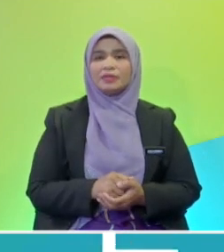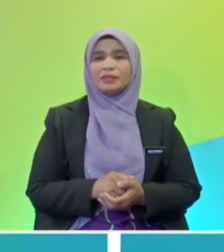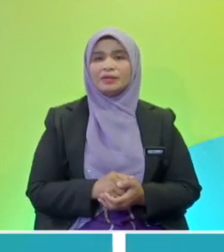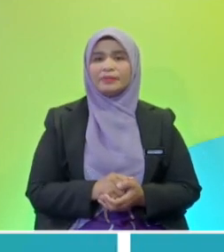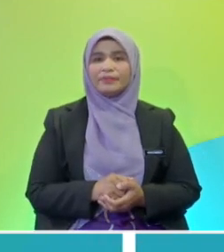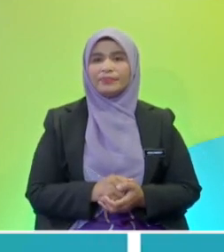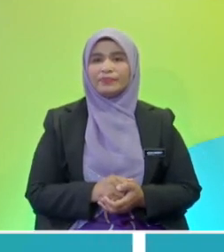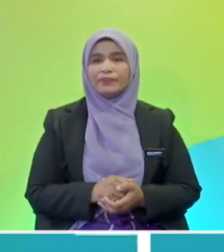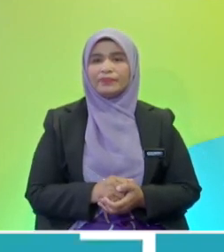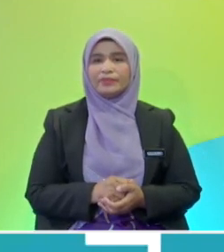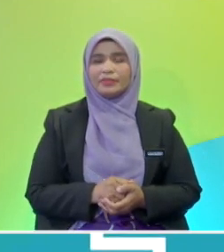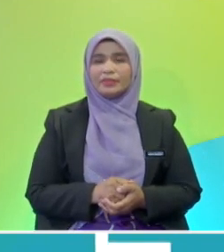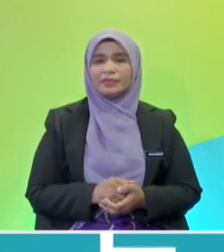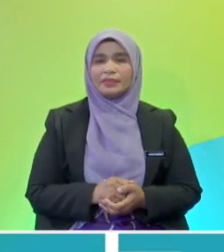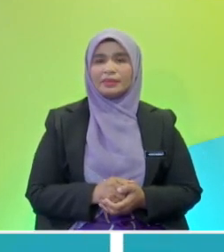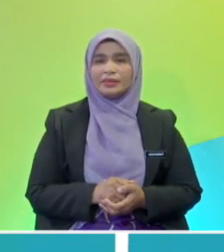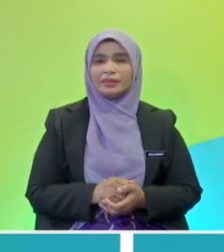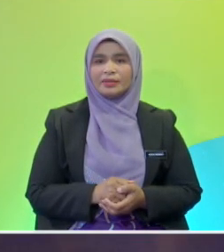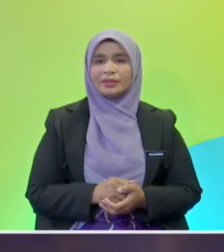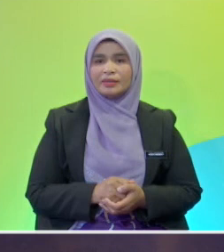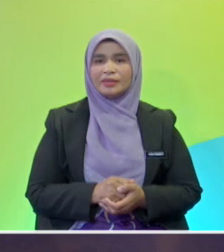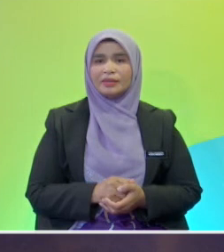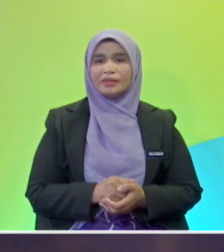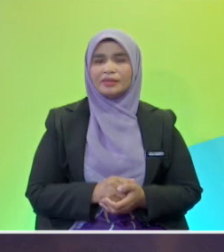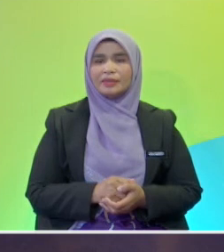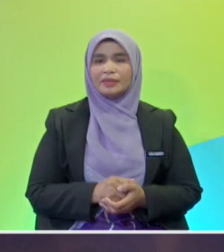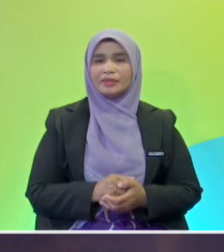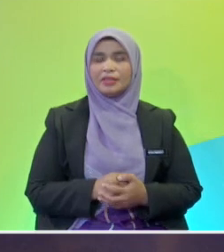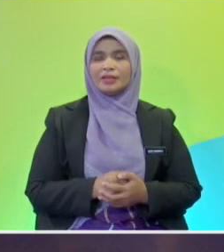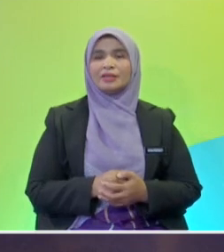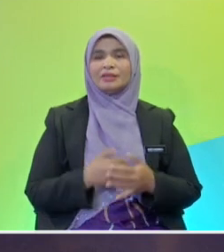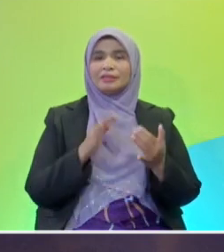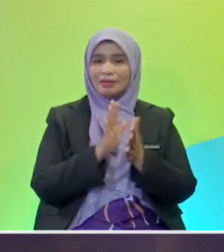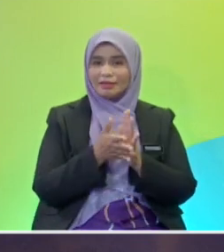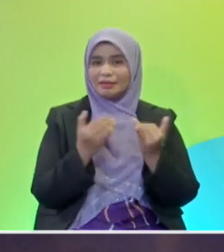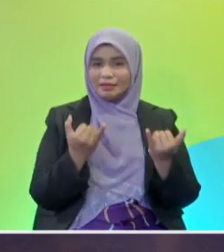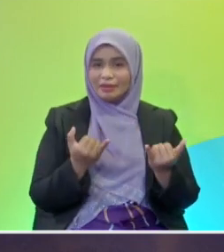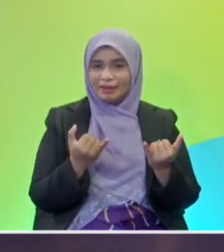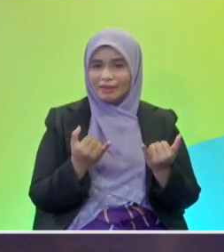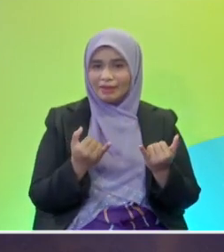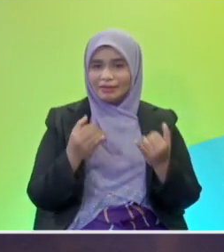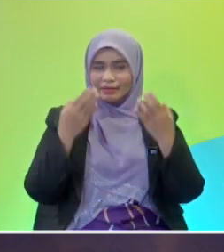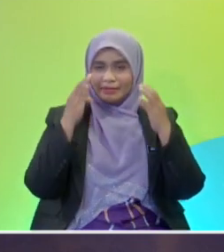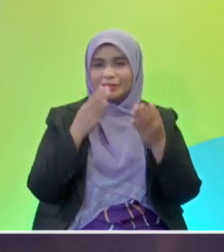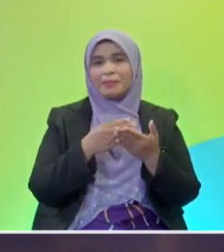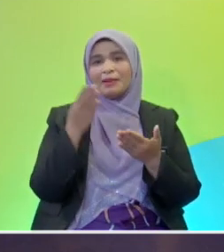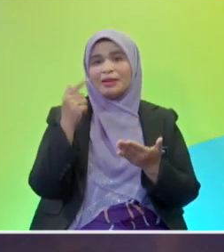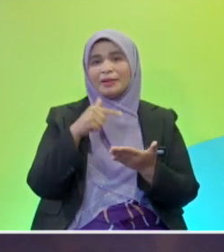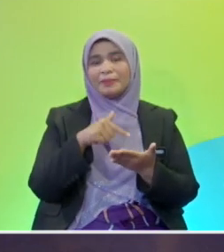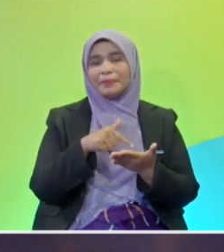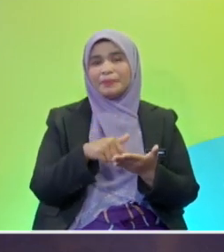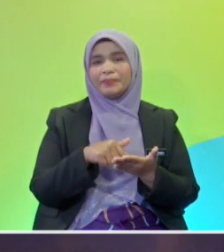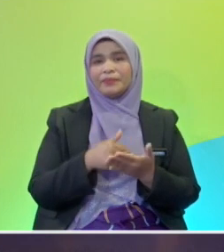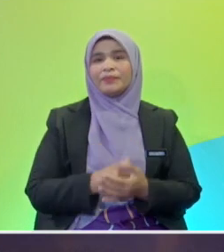ni kat Mira ni Macam mana ni okey ganjaran saya bagi Mira satu sebab Ingat saya Dat lagi satu butang lagi satu butang okey yang ini jahitan